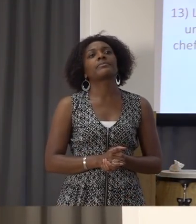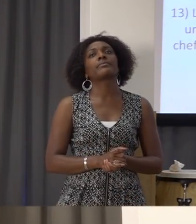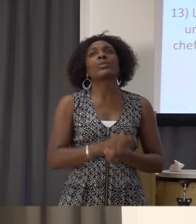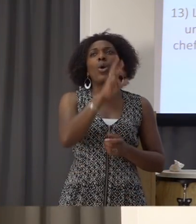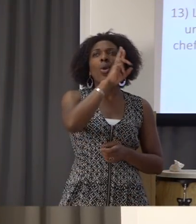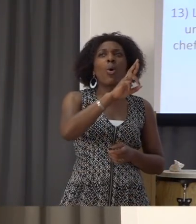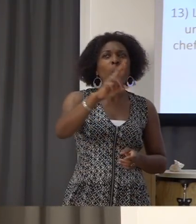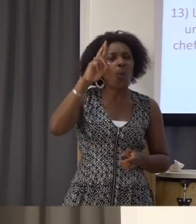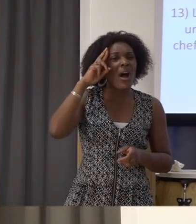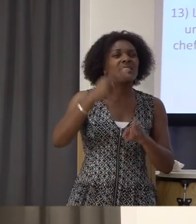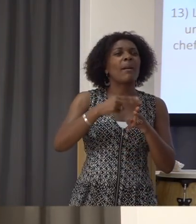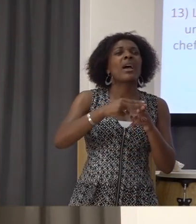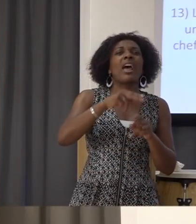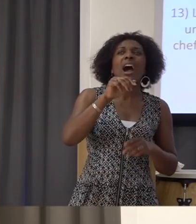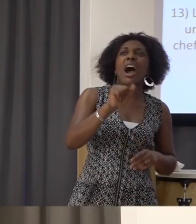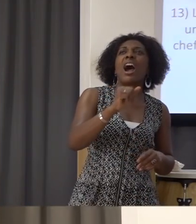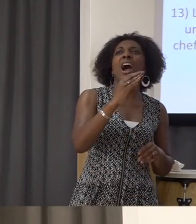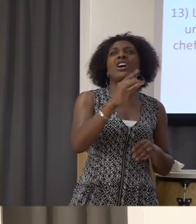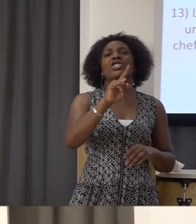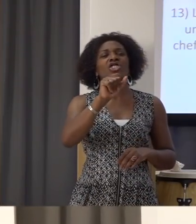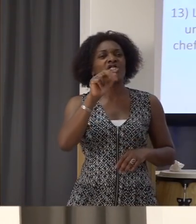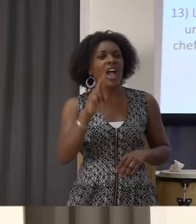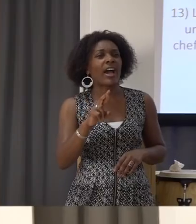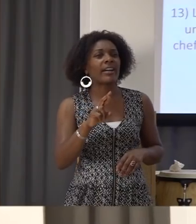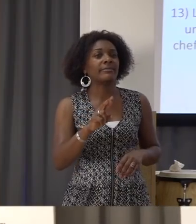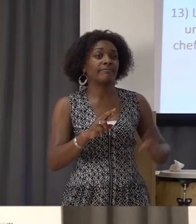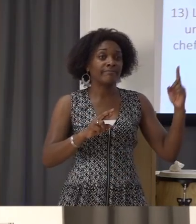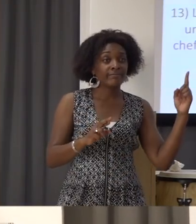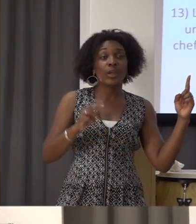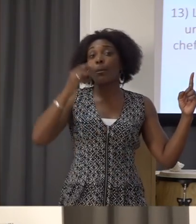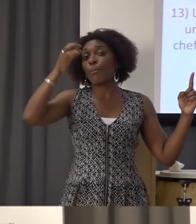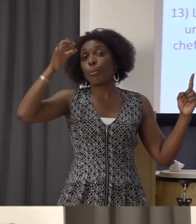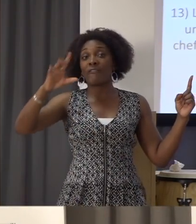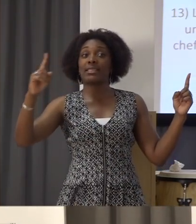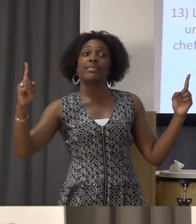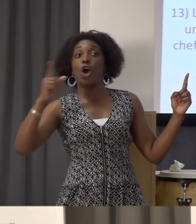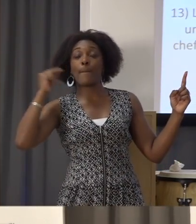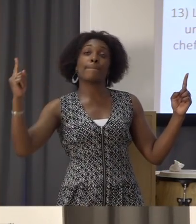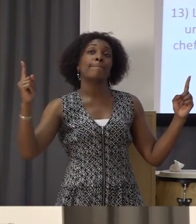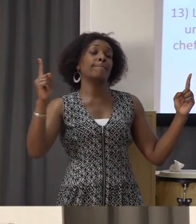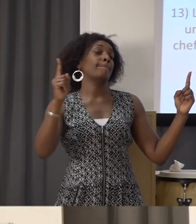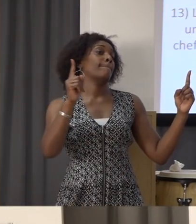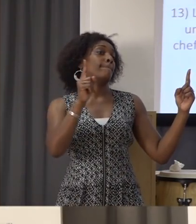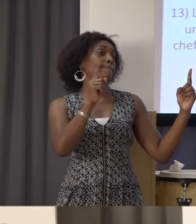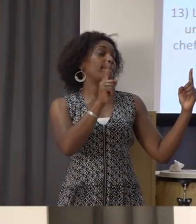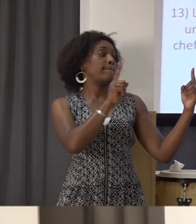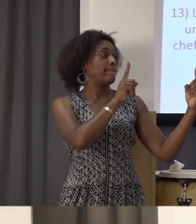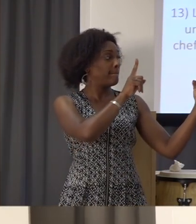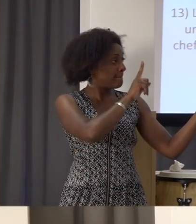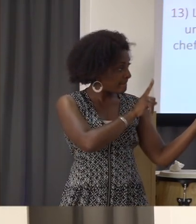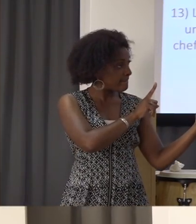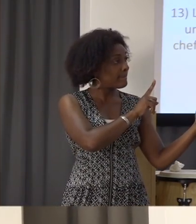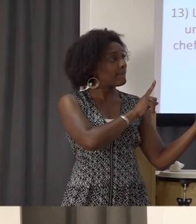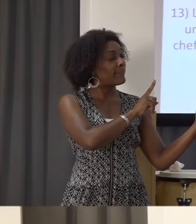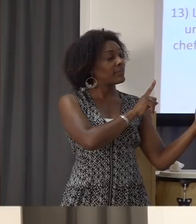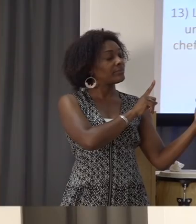Achaz, Dieu a envoyé un prophète le voir. Alléluia. Et